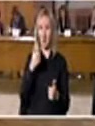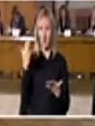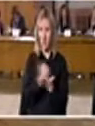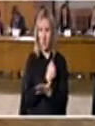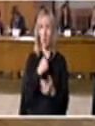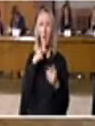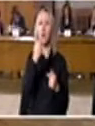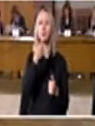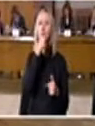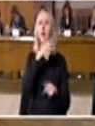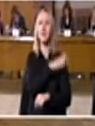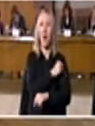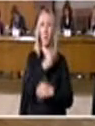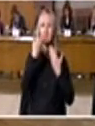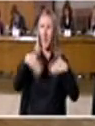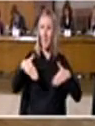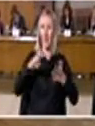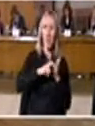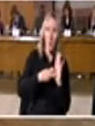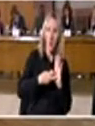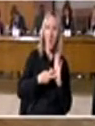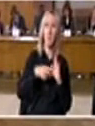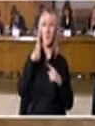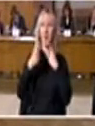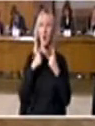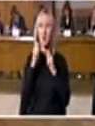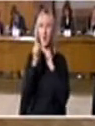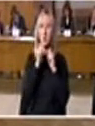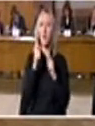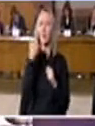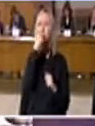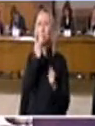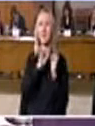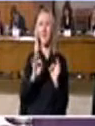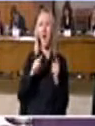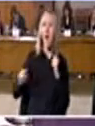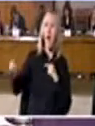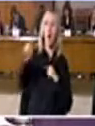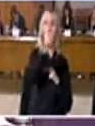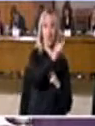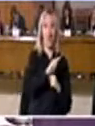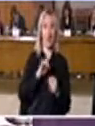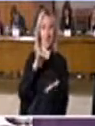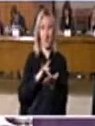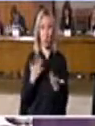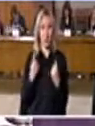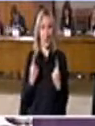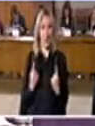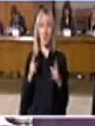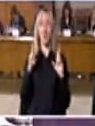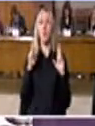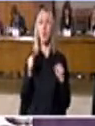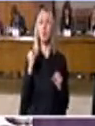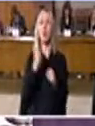na slabosti, prepreke, na probleme, da razgovaramo o tome što svako od nas na mestu na kome se nalazi